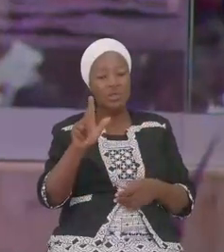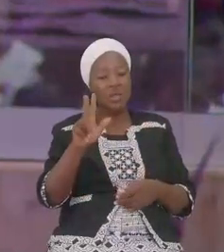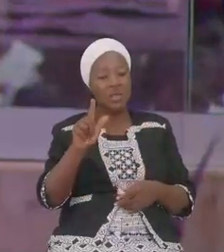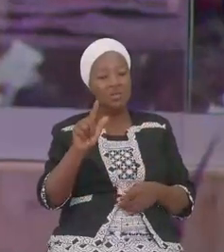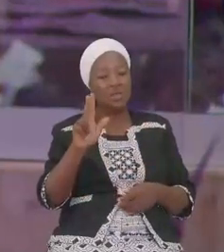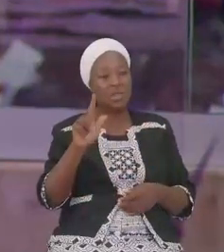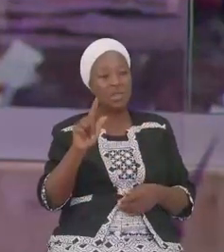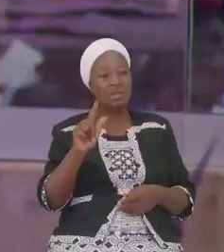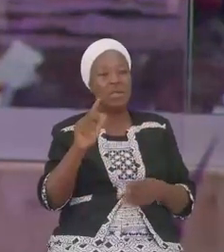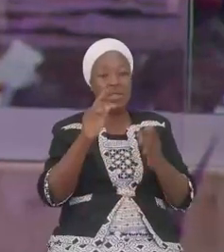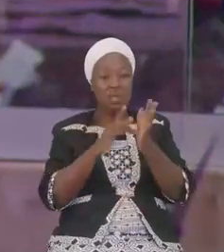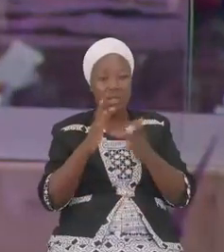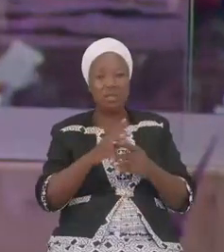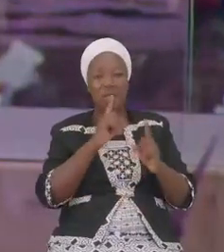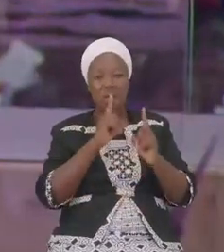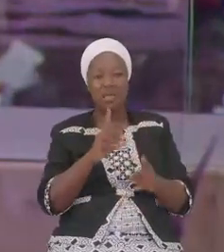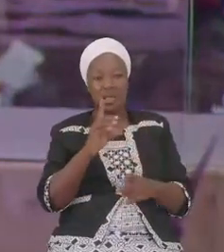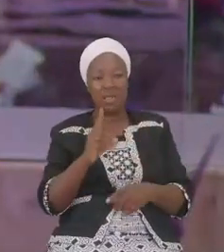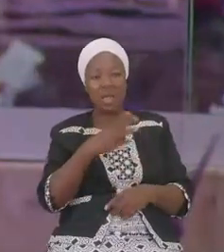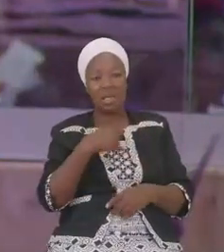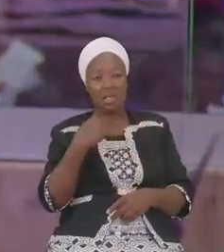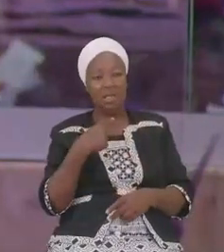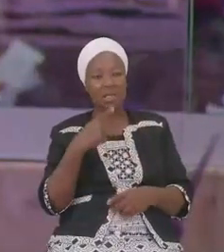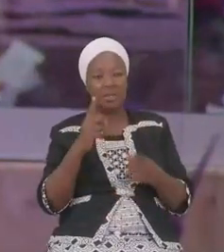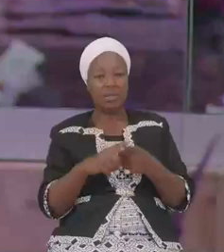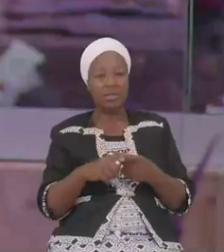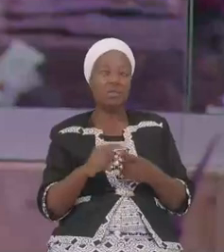23 nous dit, Jésus lui répondit,